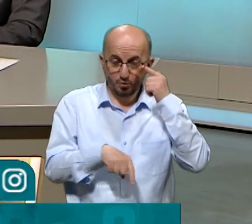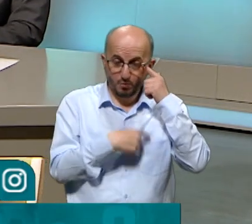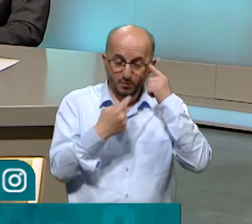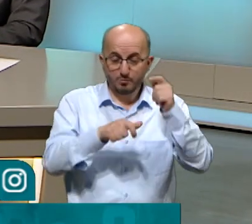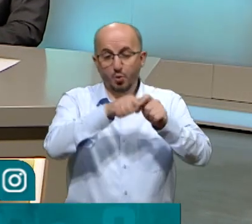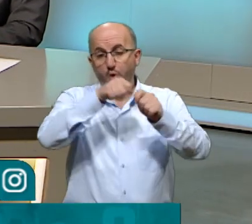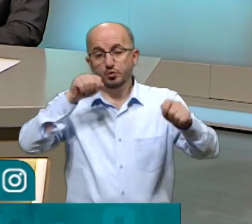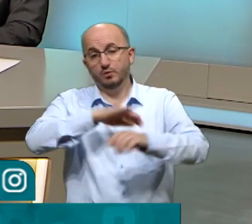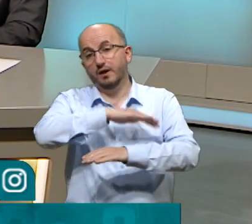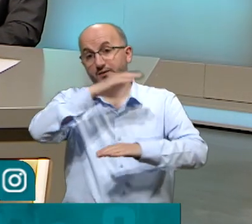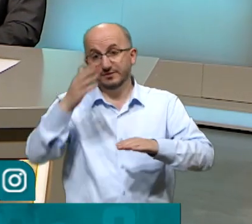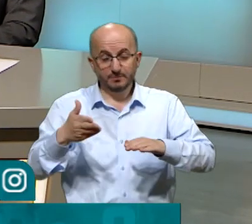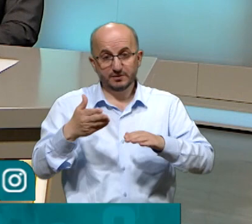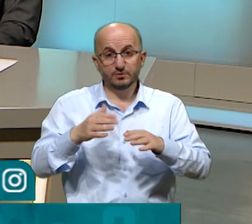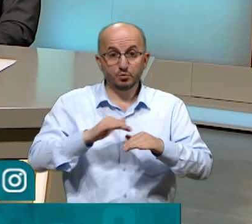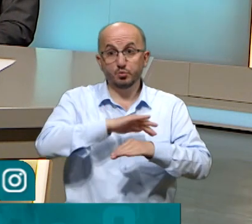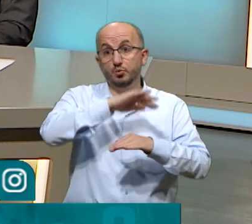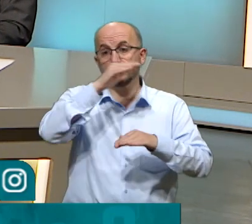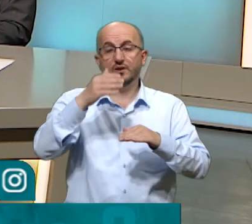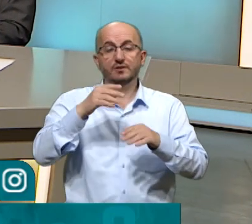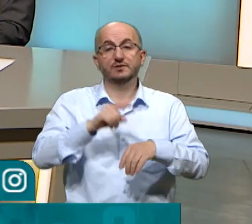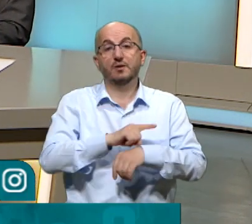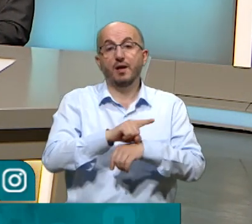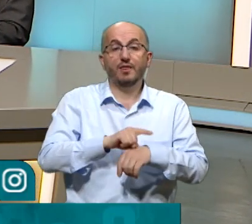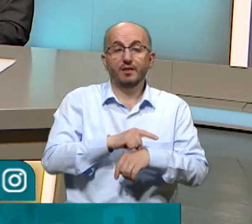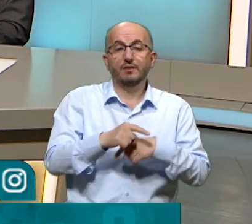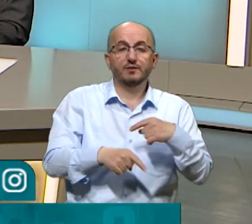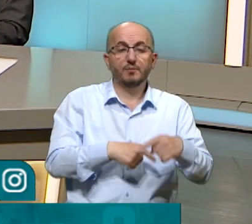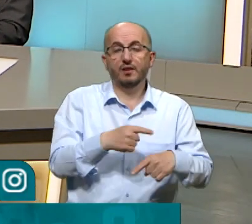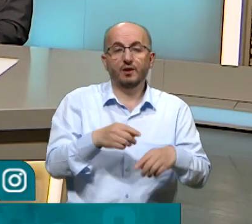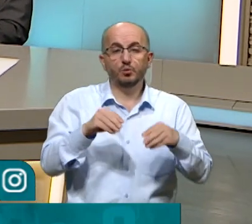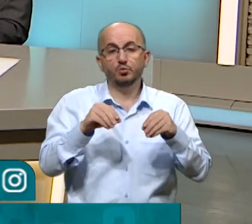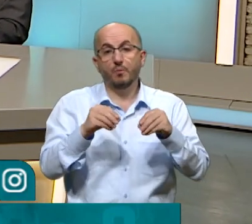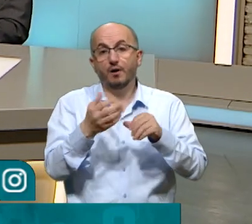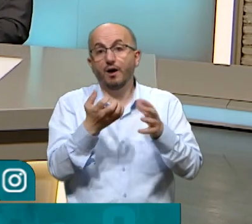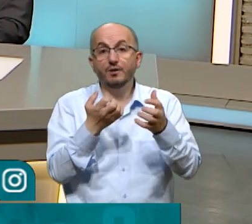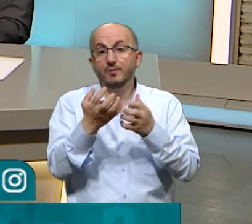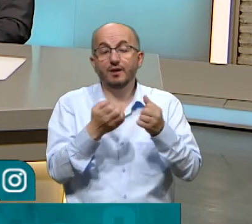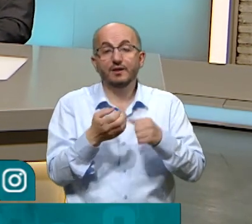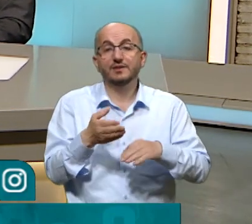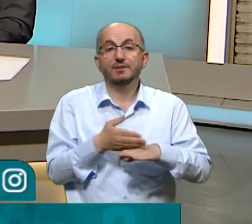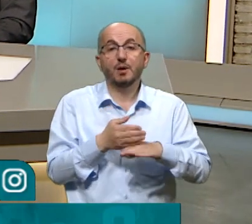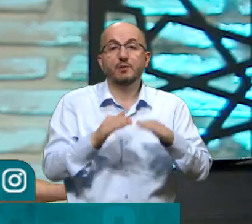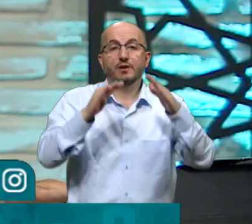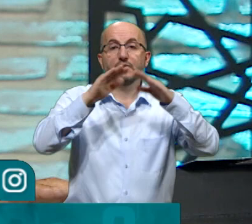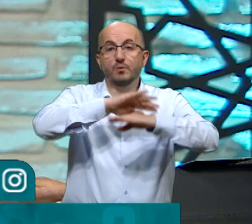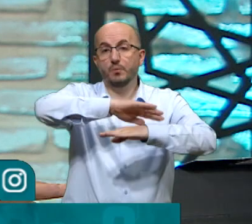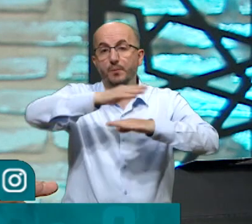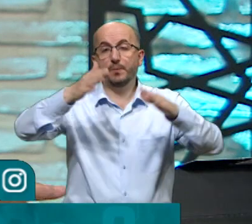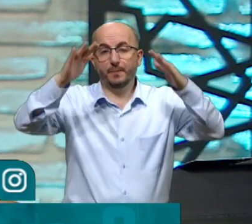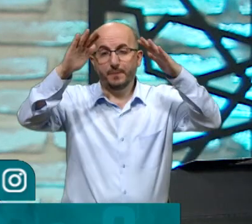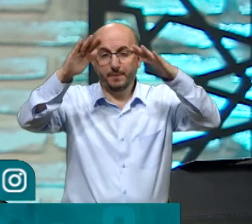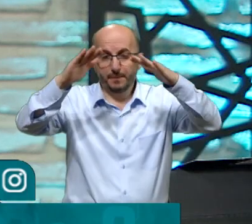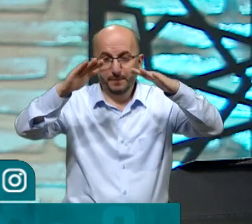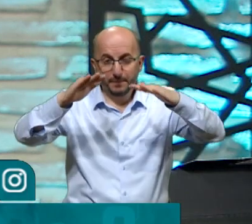Okçular tepesi daha yüksekmiş dedi Ama zamanla biraz daha koyu Toprak getirmelerini sebebiyle falan biraz daha böyle yay O